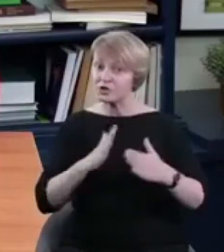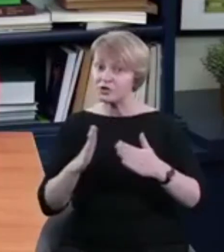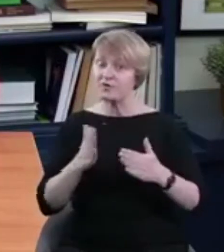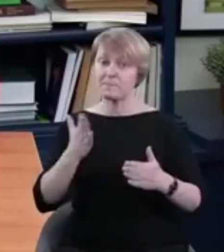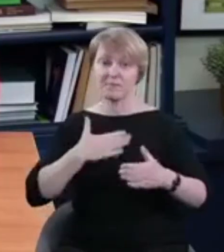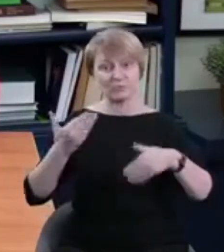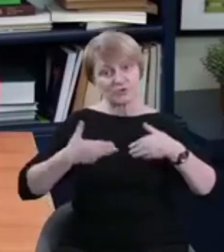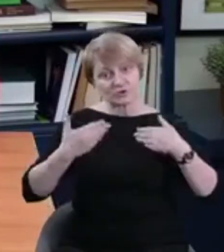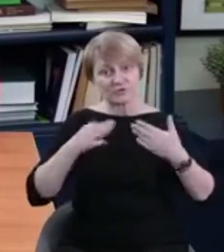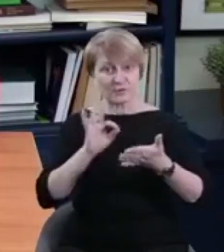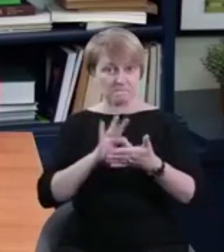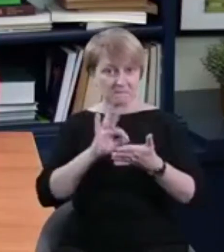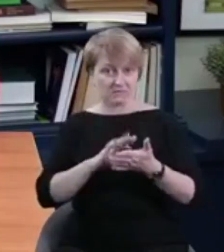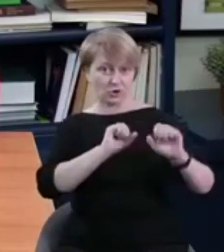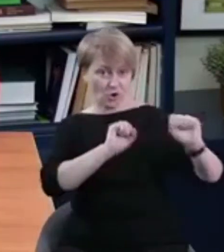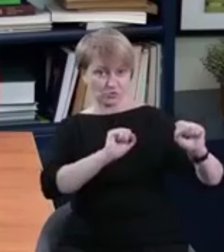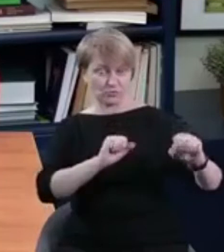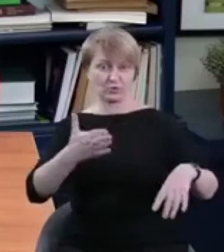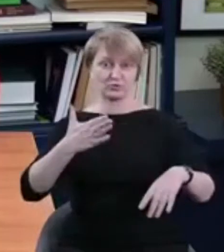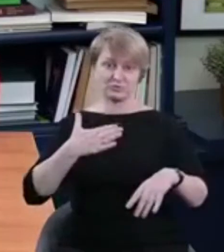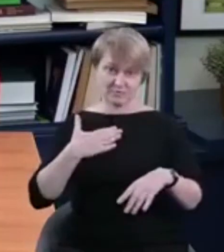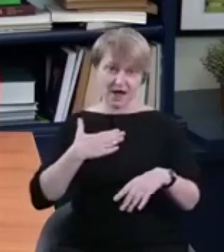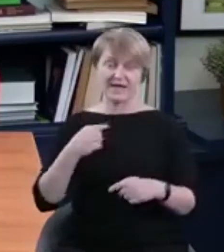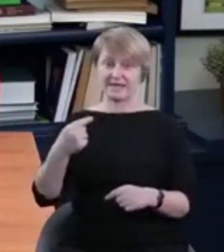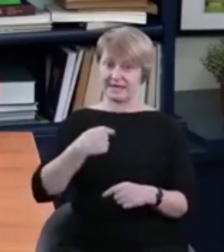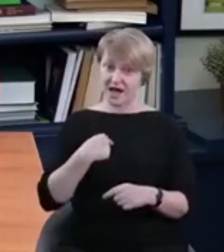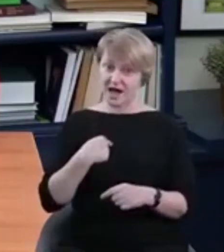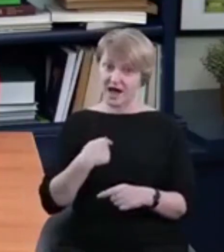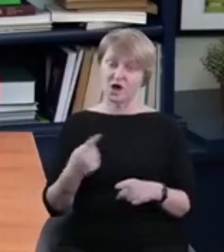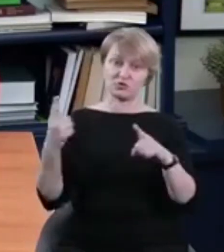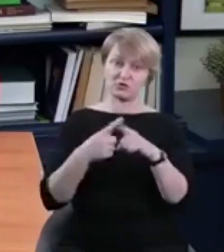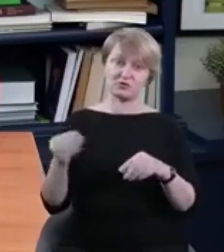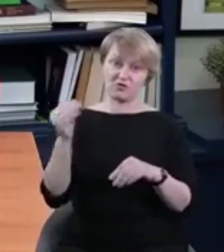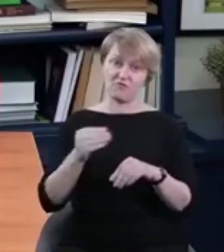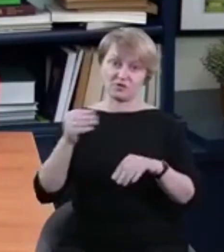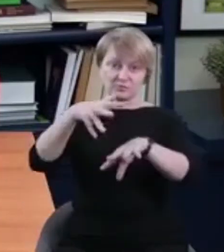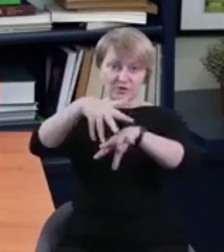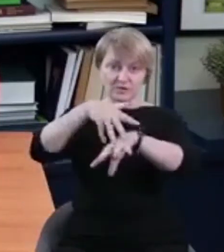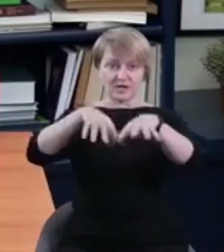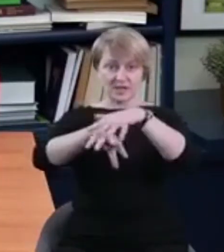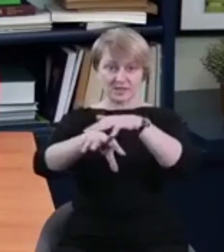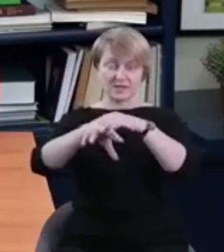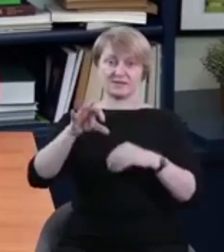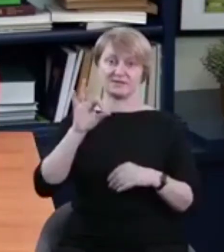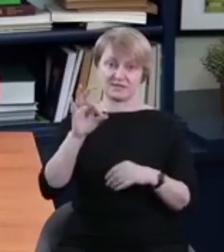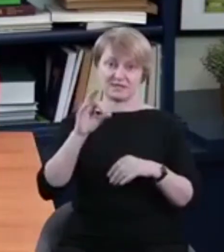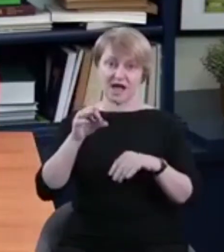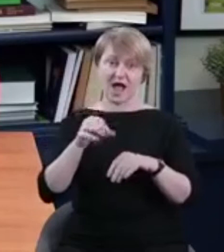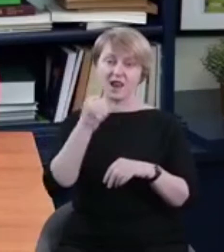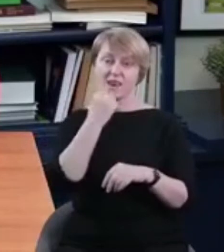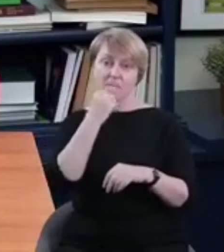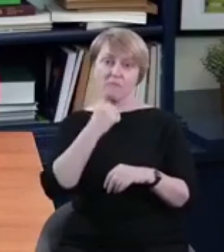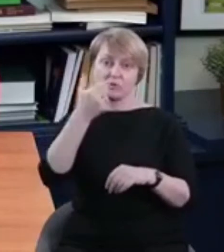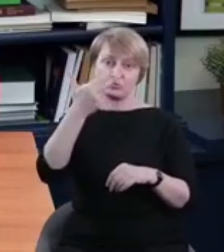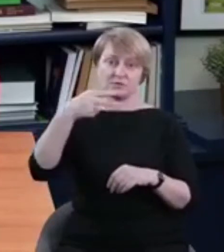warto zadbać o odporność i a dodatkowo wyposażyłem się w rękawiczki neoprenowe i takie buty neoprenowe których